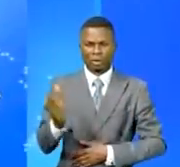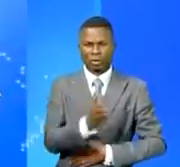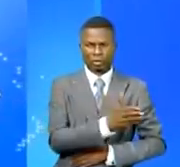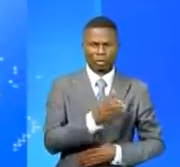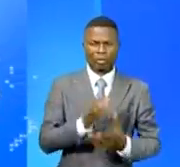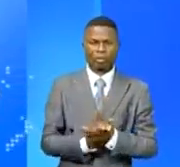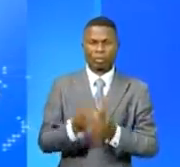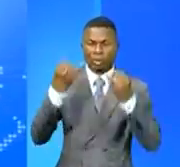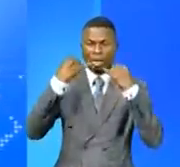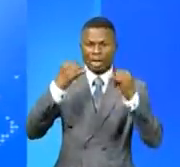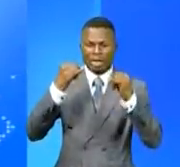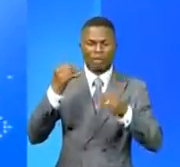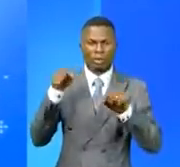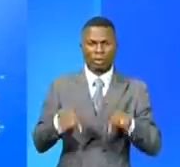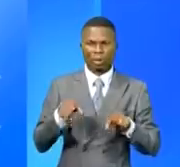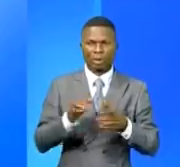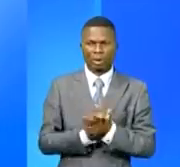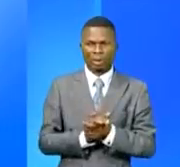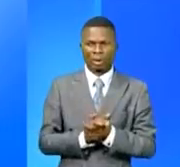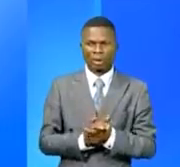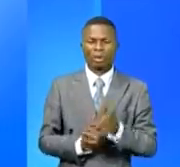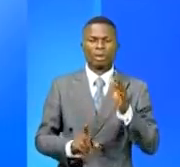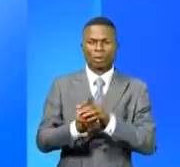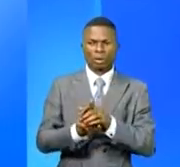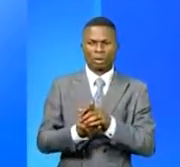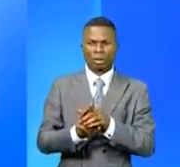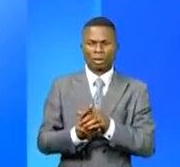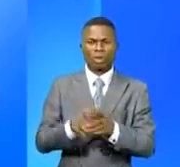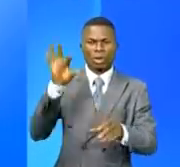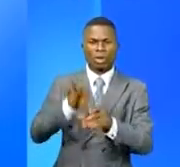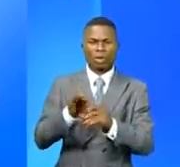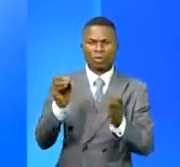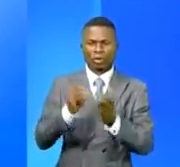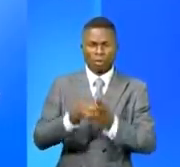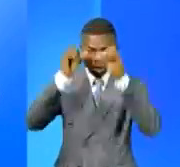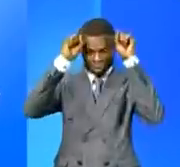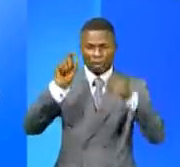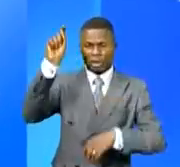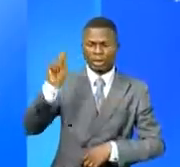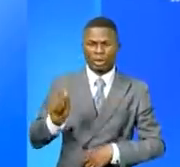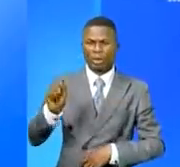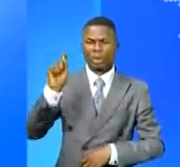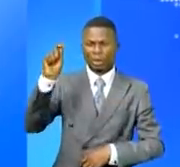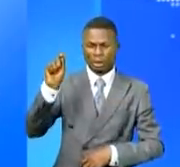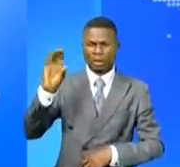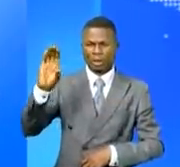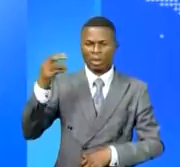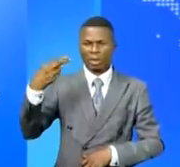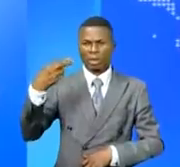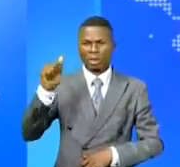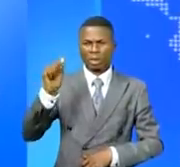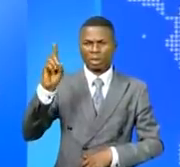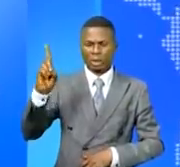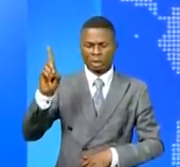nouvelle avant de poursuivre ce journal. Il venait tout juste d'être réélu, le président tchadien Idriss Déby Itno, au